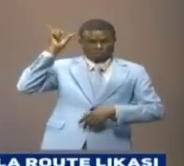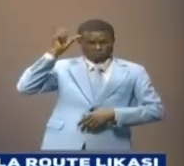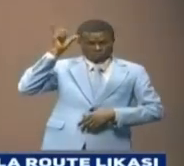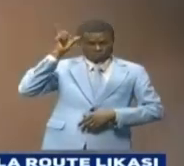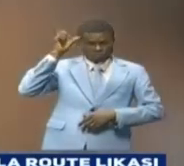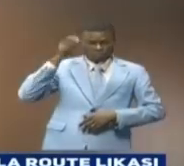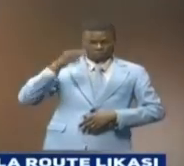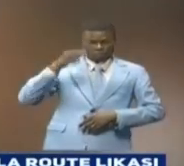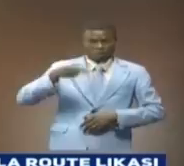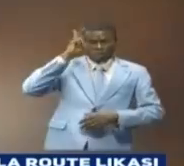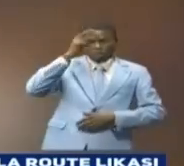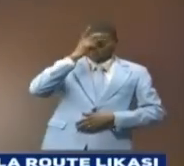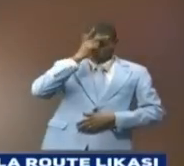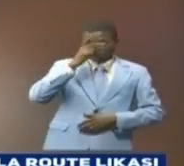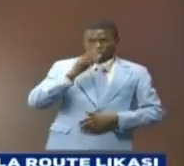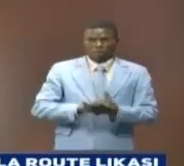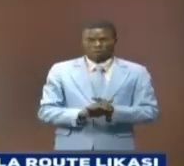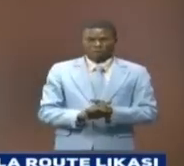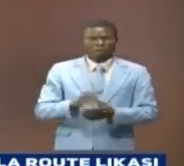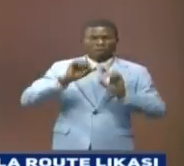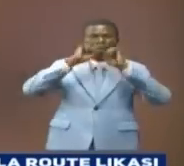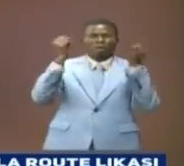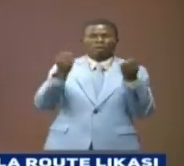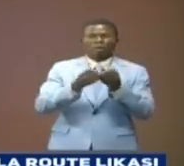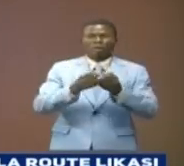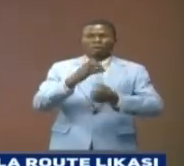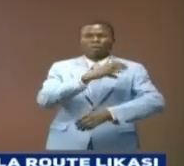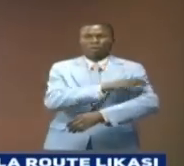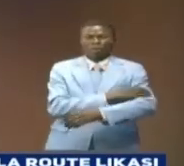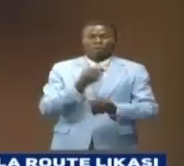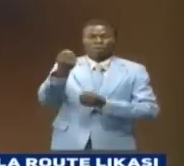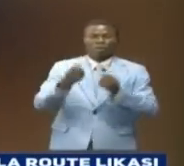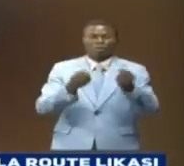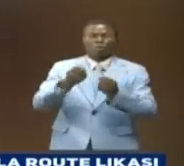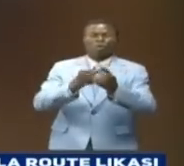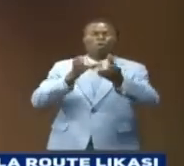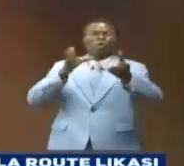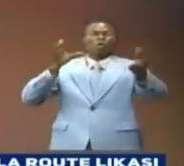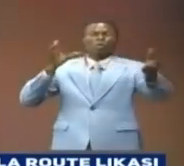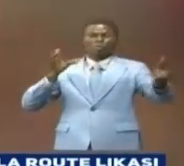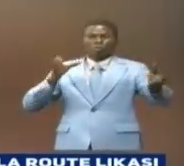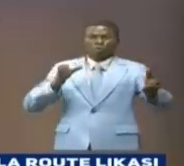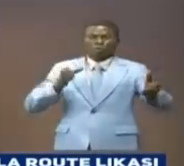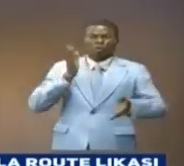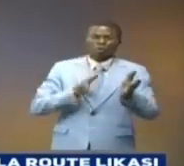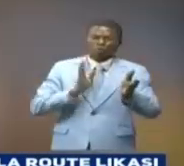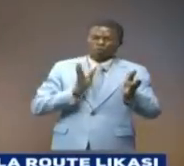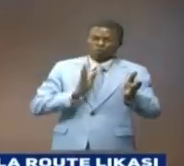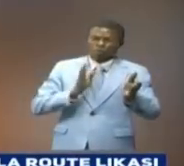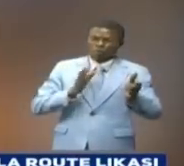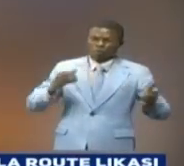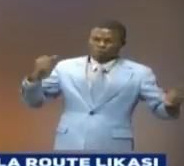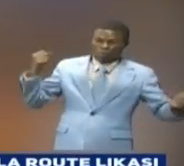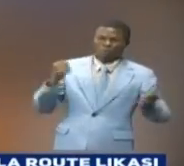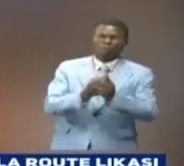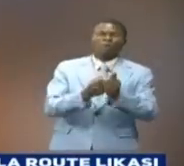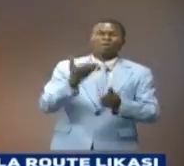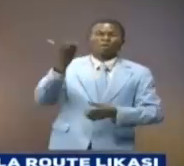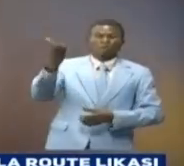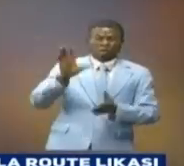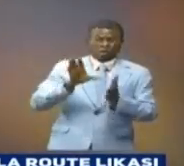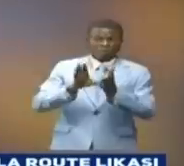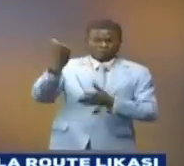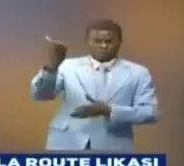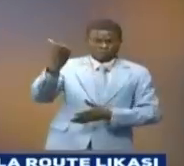du Haut-Katanga. À en croire la société civile, un camion ben aurait percuté un taxi-bus qui a fini sa course dans un